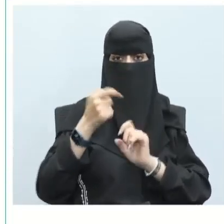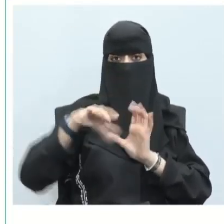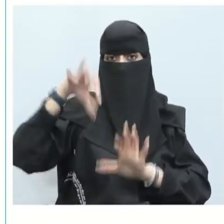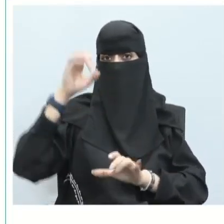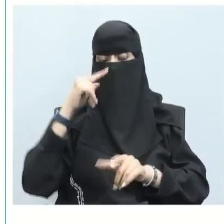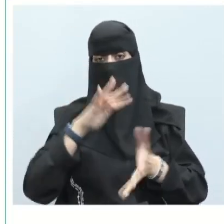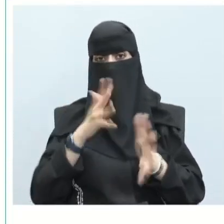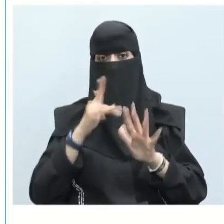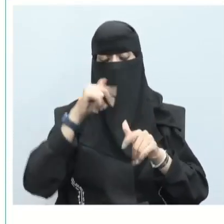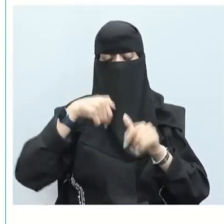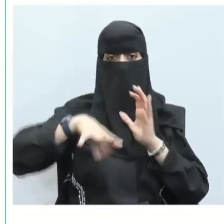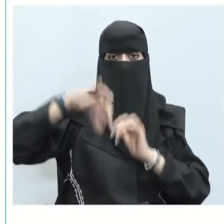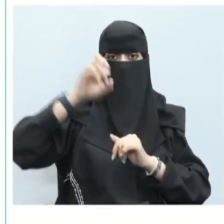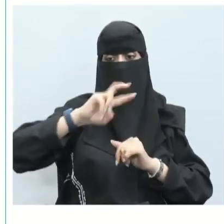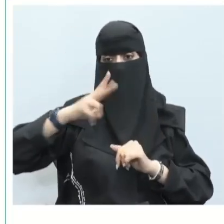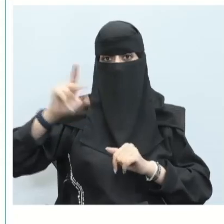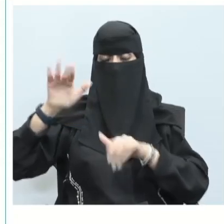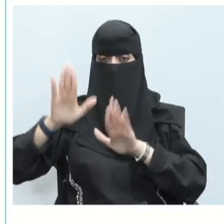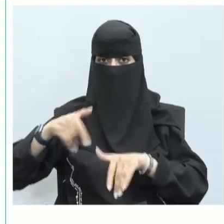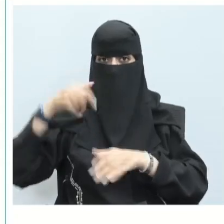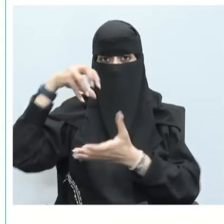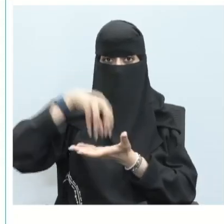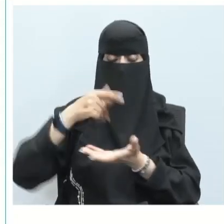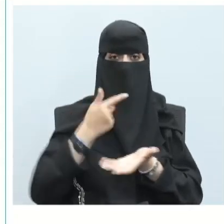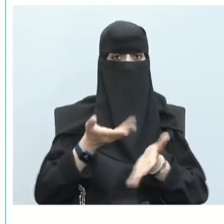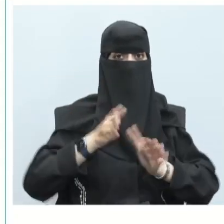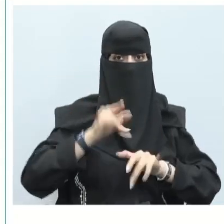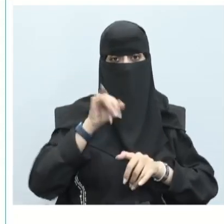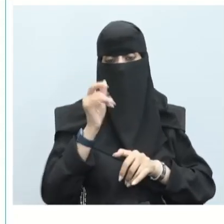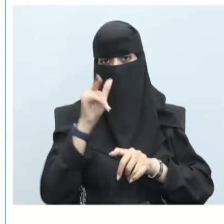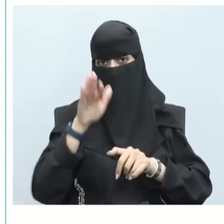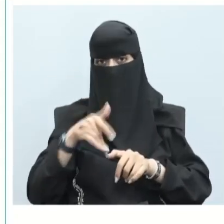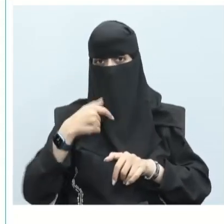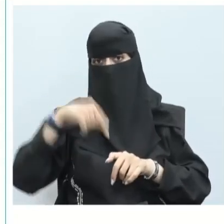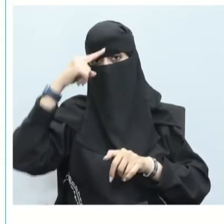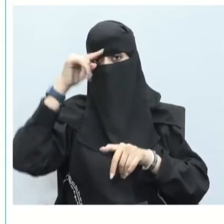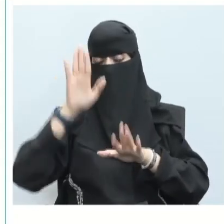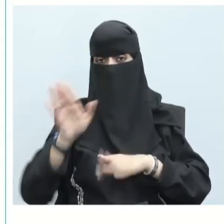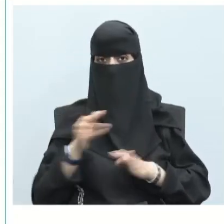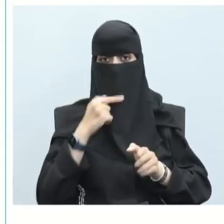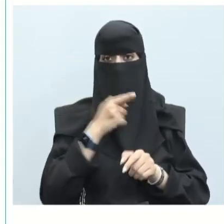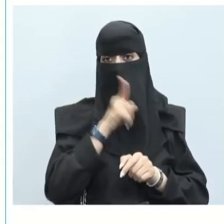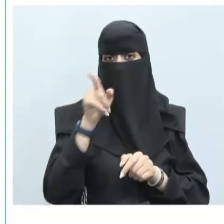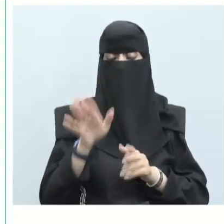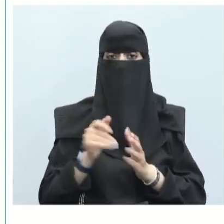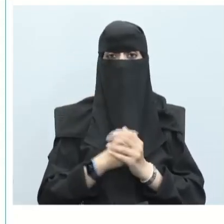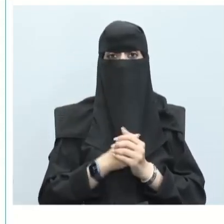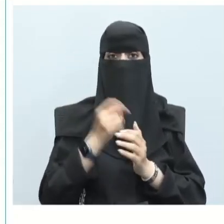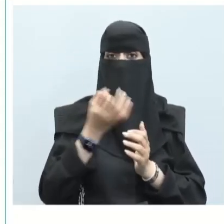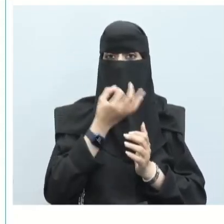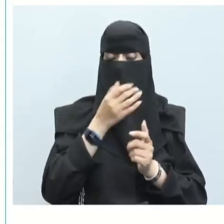بينما تكون الاختيارات المتاحه في الواقع اكثر من ذلك وضربنا امثله عليها